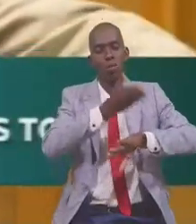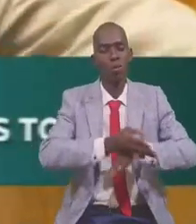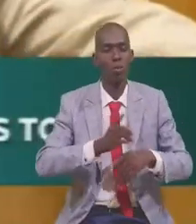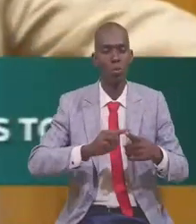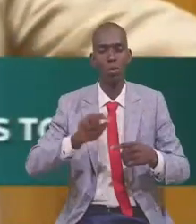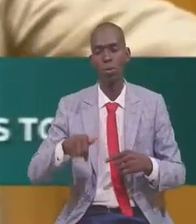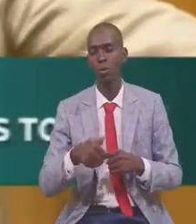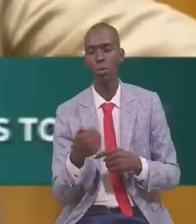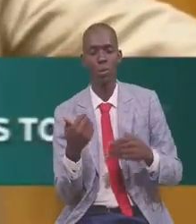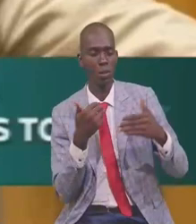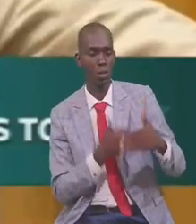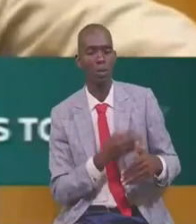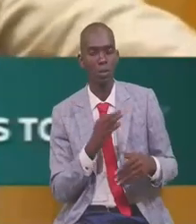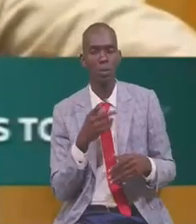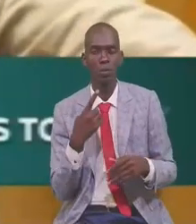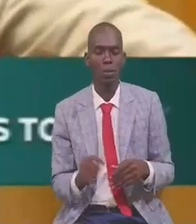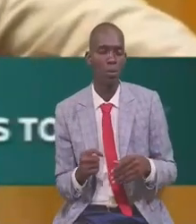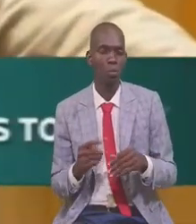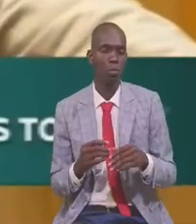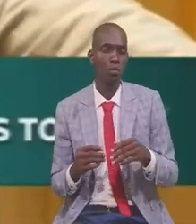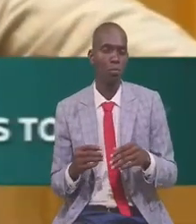pont, et c'est